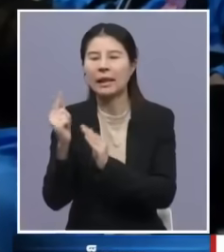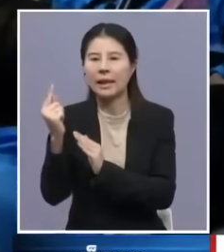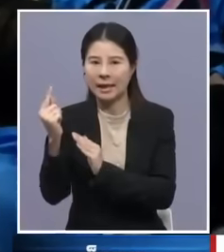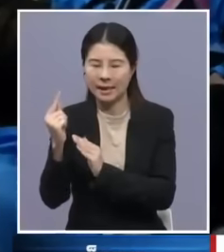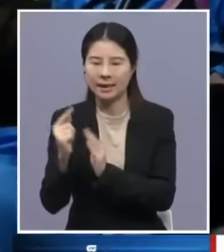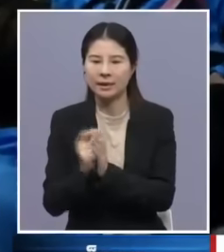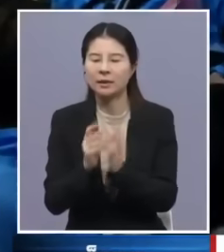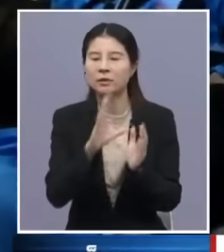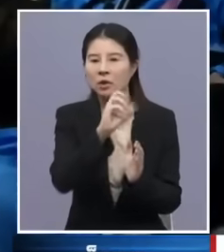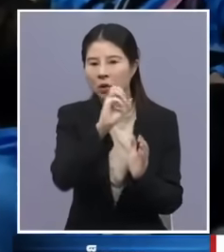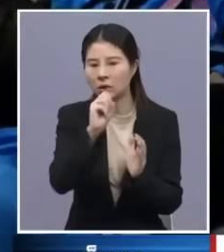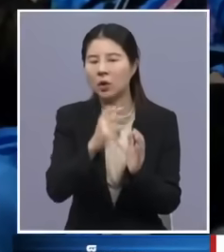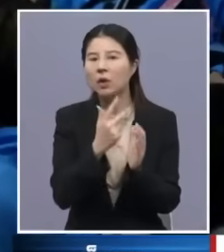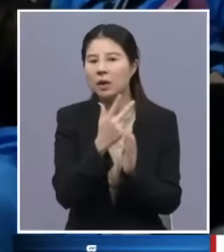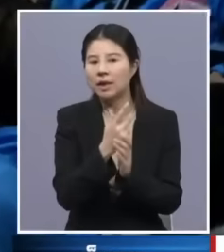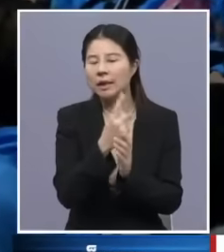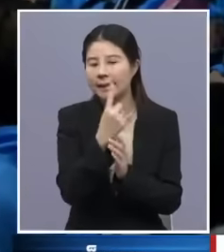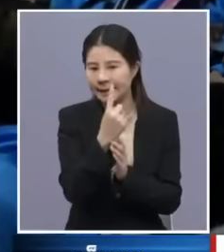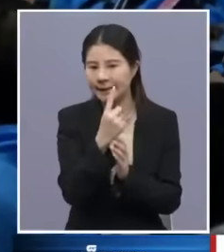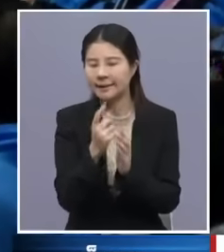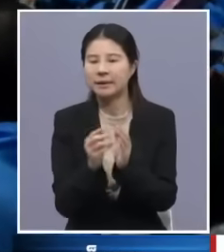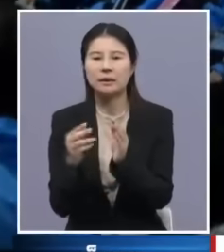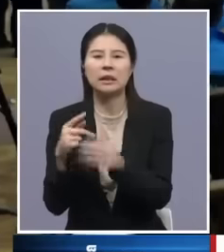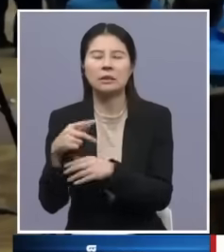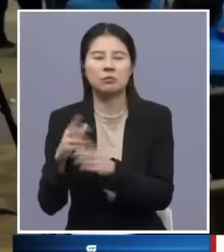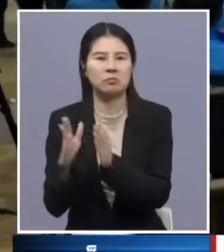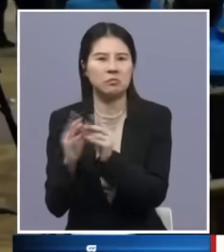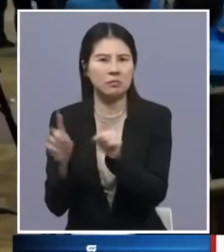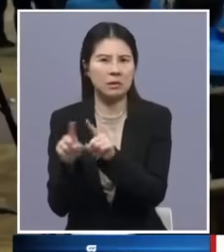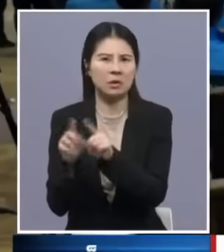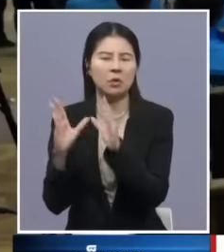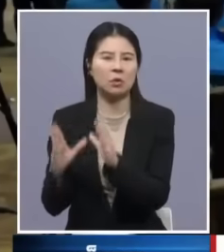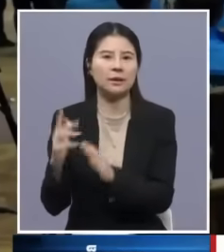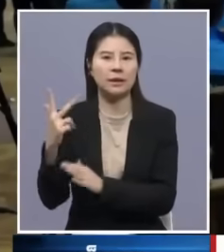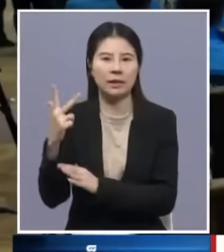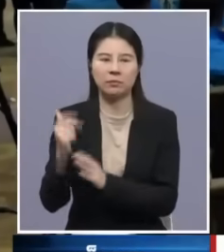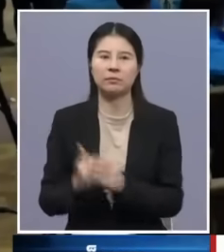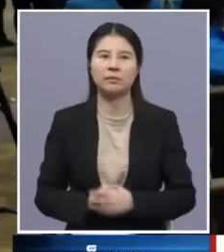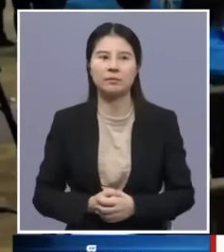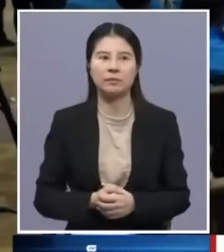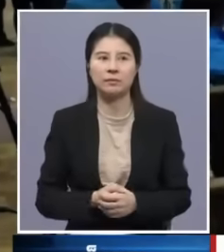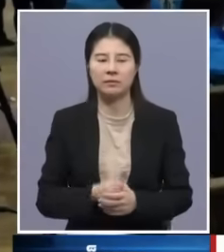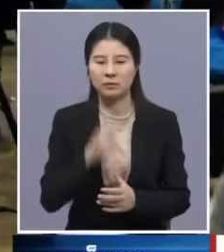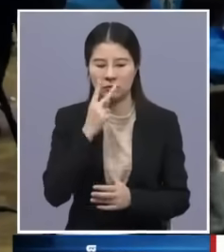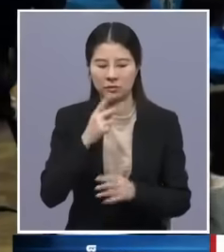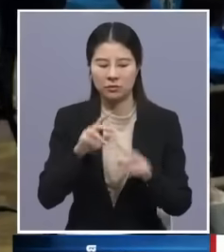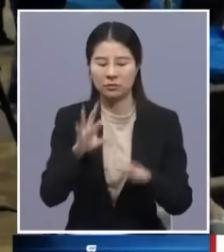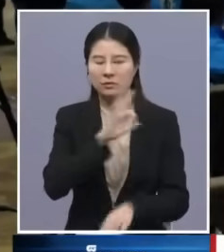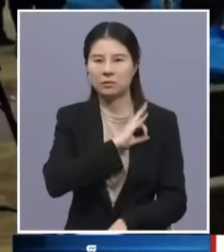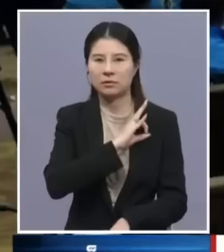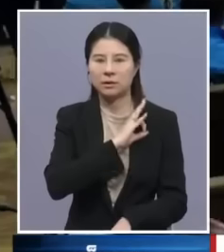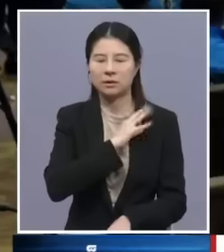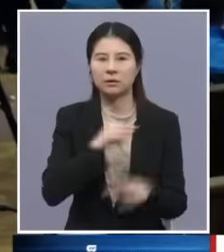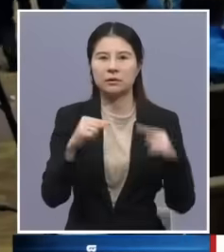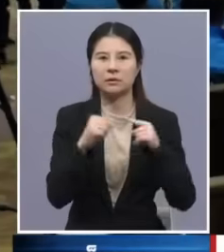วตเลือกใครจะมี power มากถึง3คนโหวต นะ ขนาดนั้นเลยขณะเดียวกันพอไปดูสมาชิกพรรคในส่วนของสัด